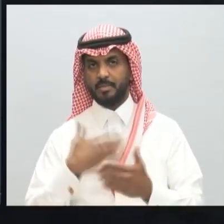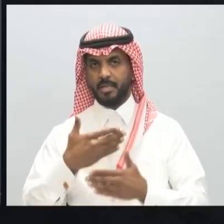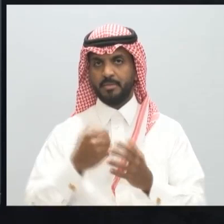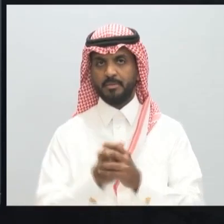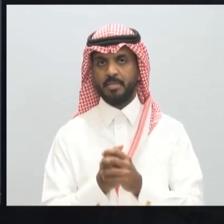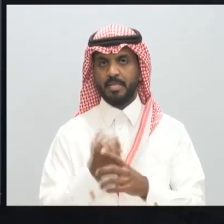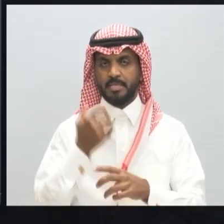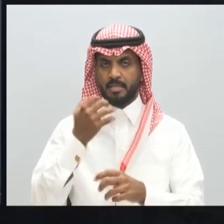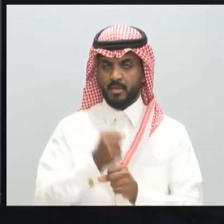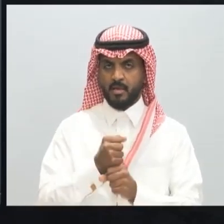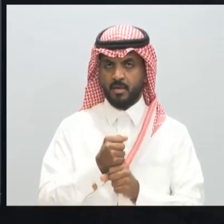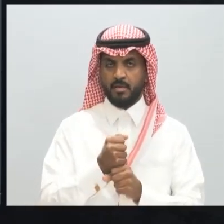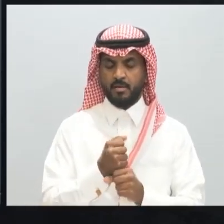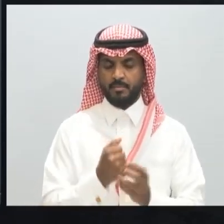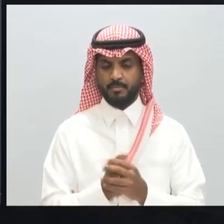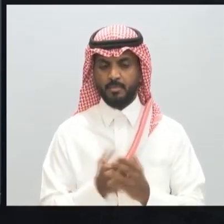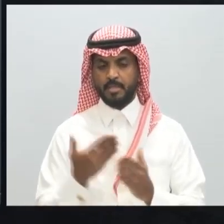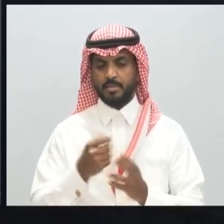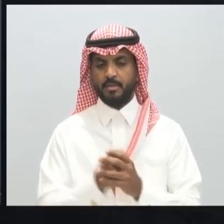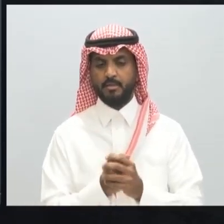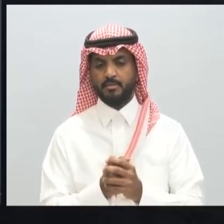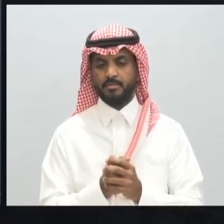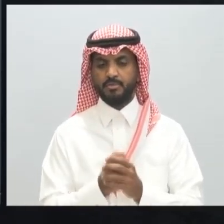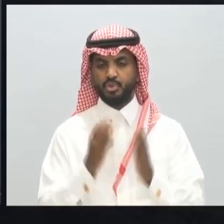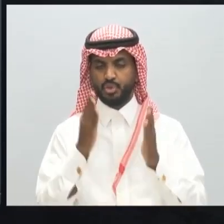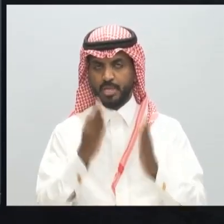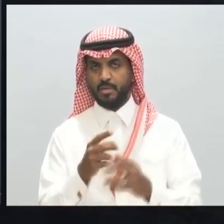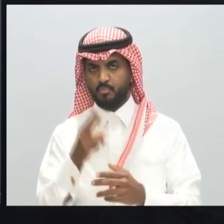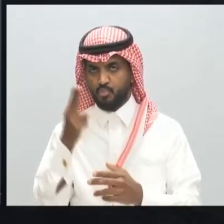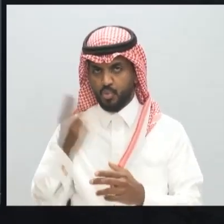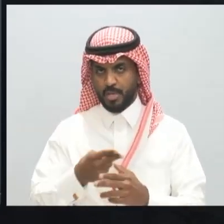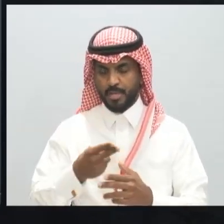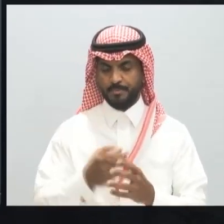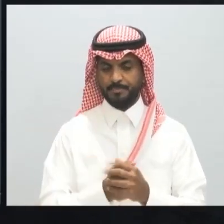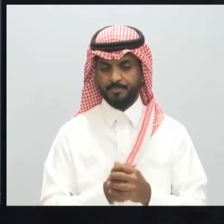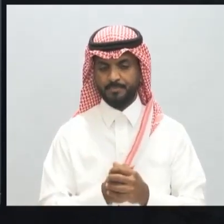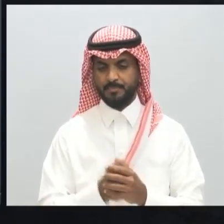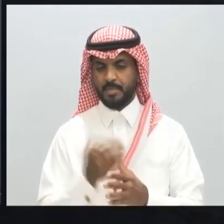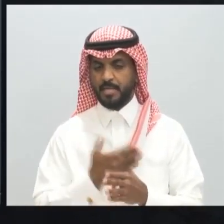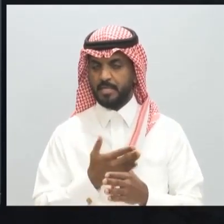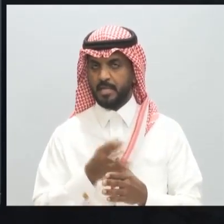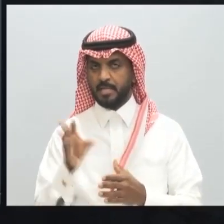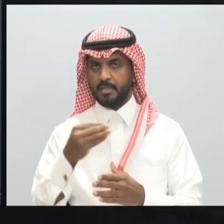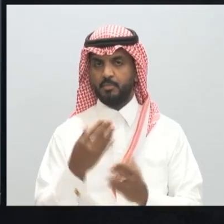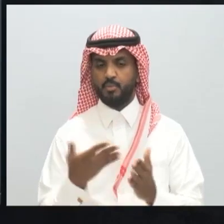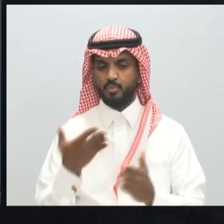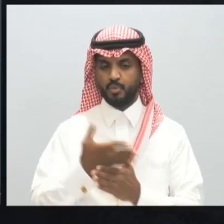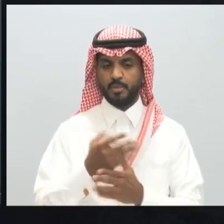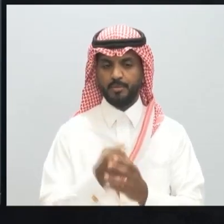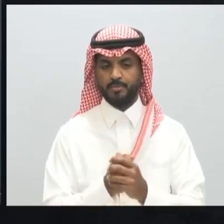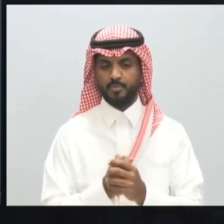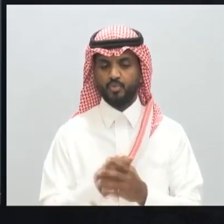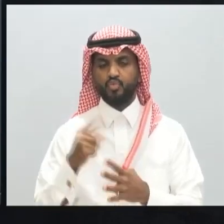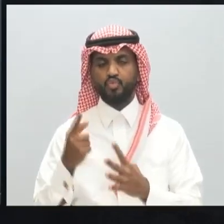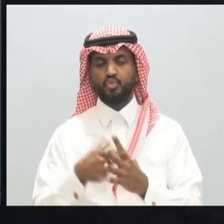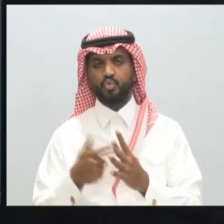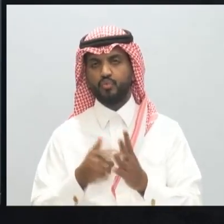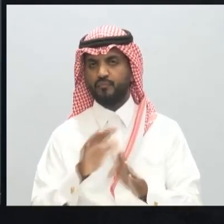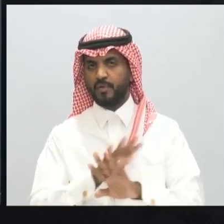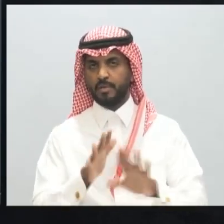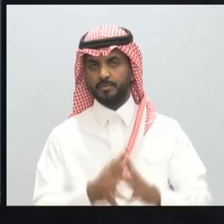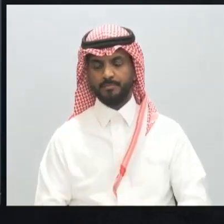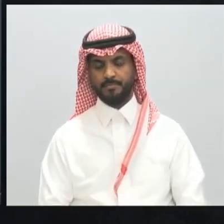الانتظار حتى شكلا مضلعا لان القيم المدخله قد تكون شروطا